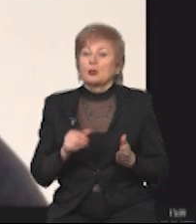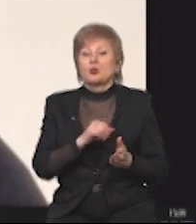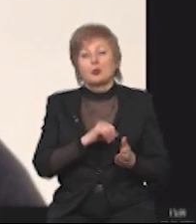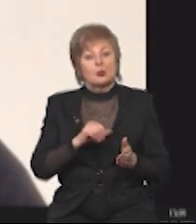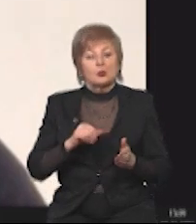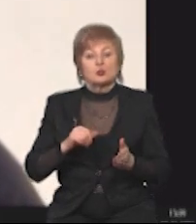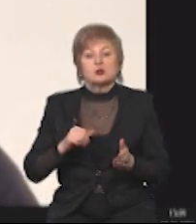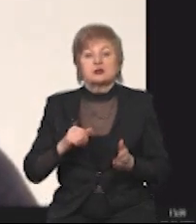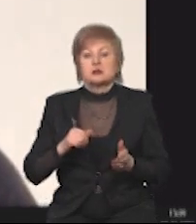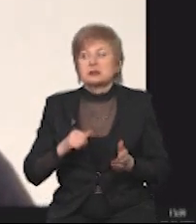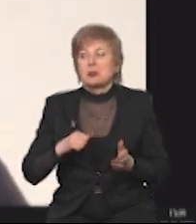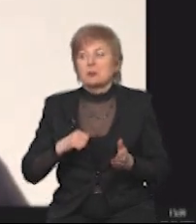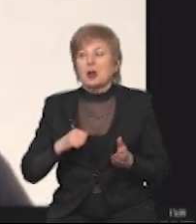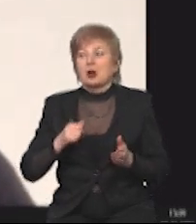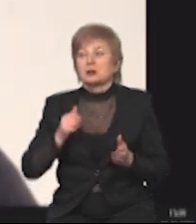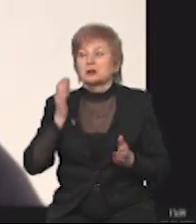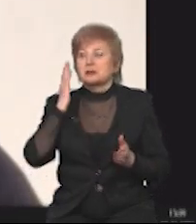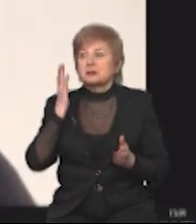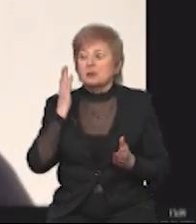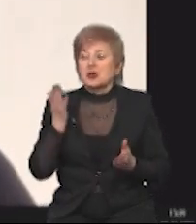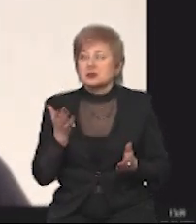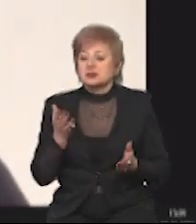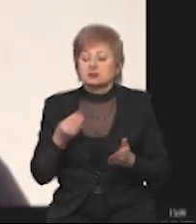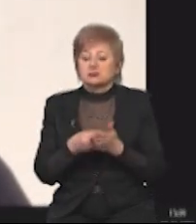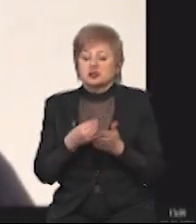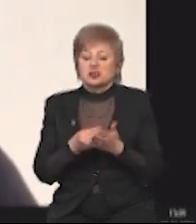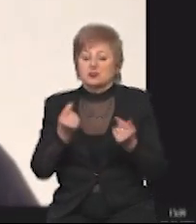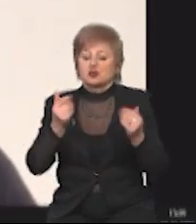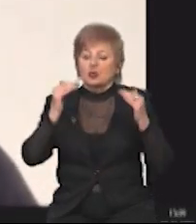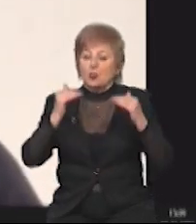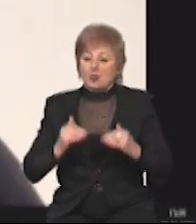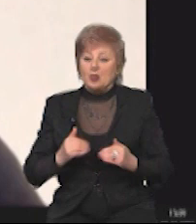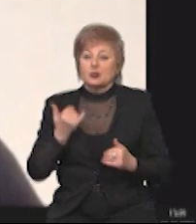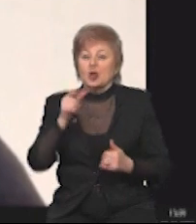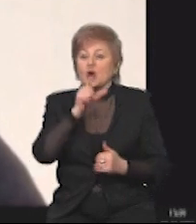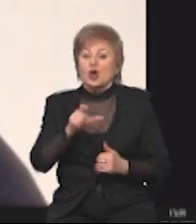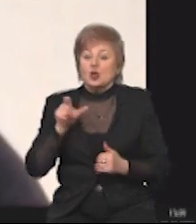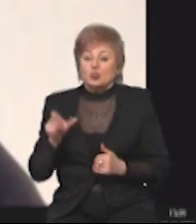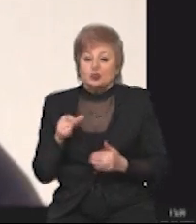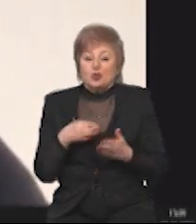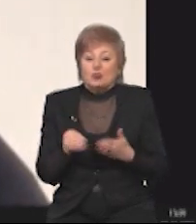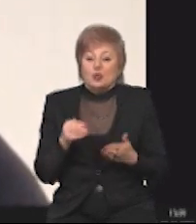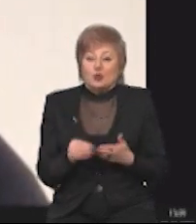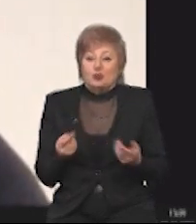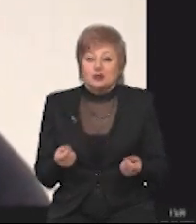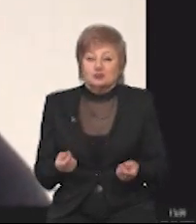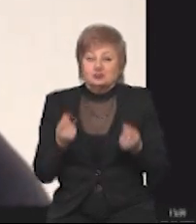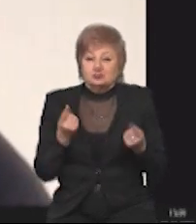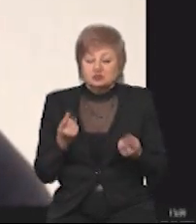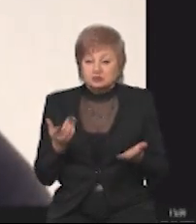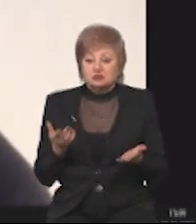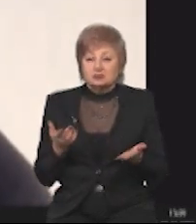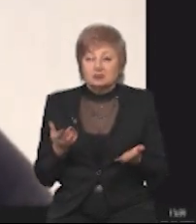себе пропускная способность сетей упала. Поэтому покупательская способность так или